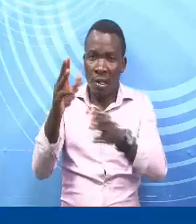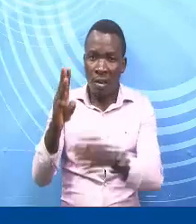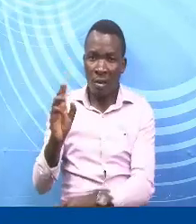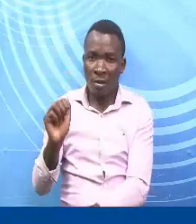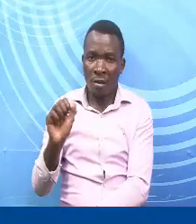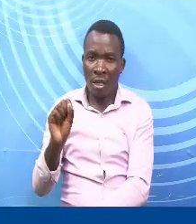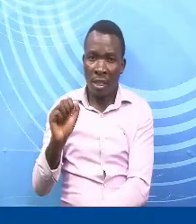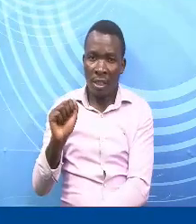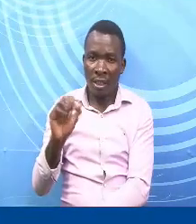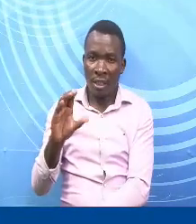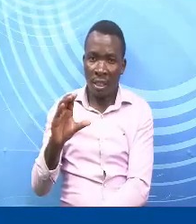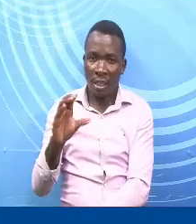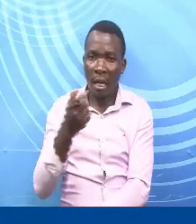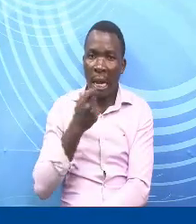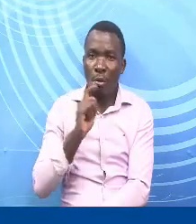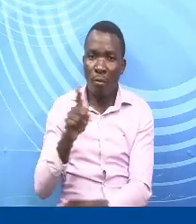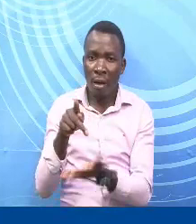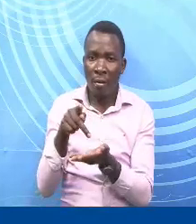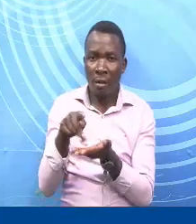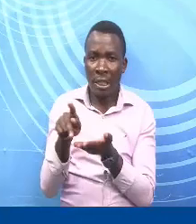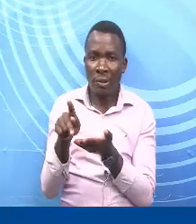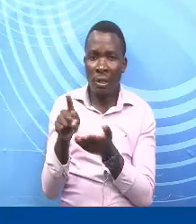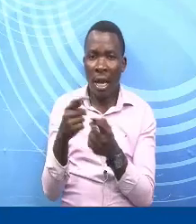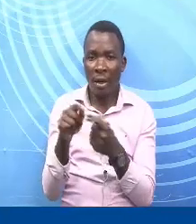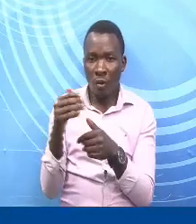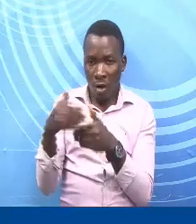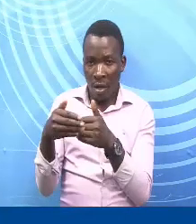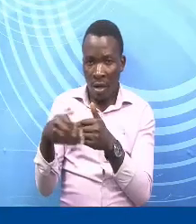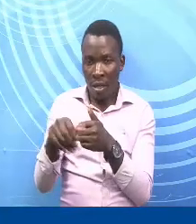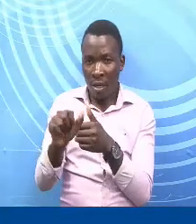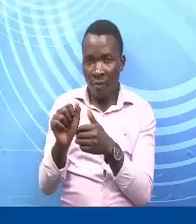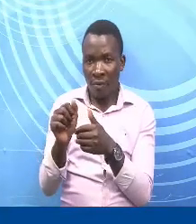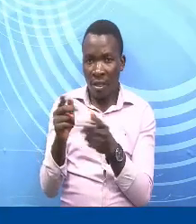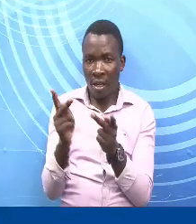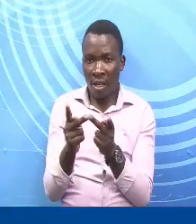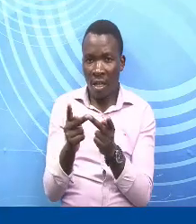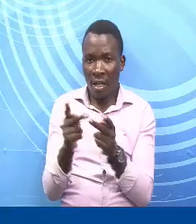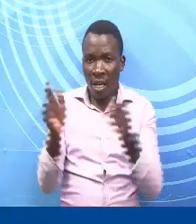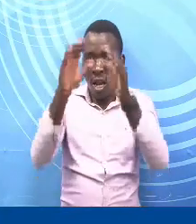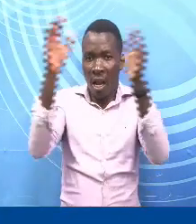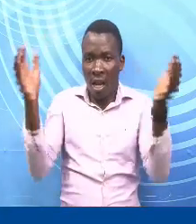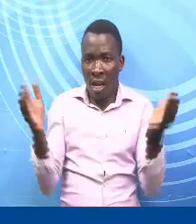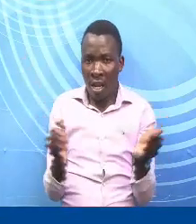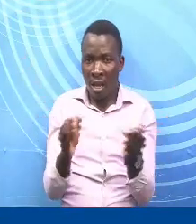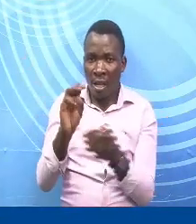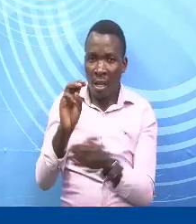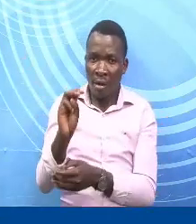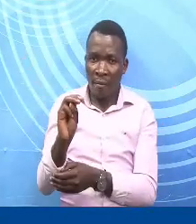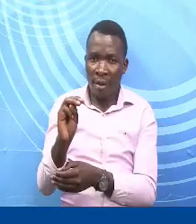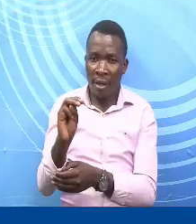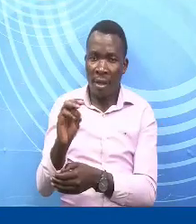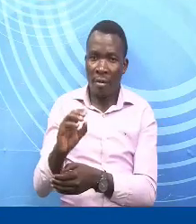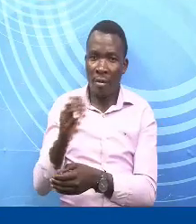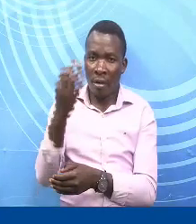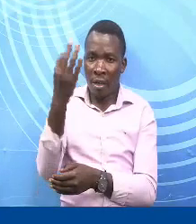agomba kwishyurwa ariko kuko no hafi yaho harimo hubaka ku kigega cya metero kibe 20